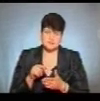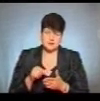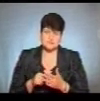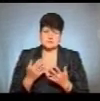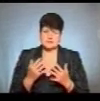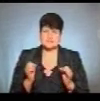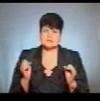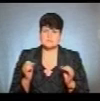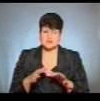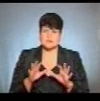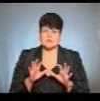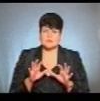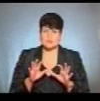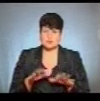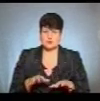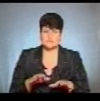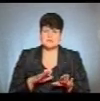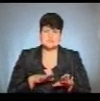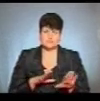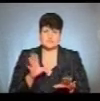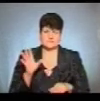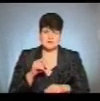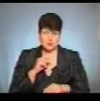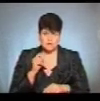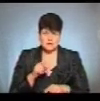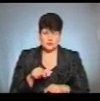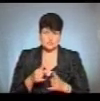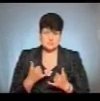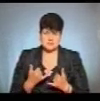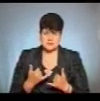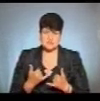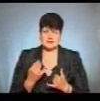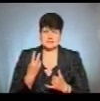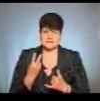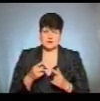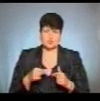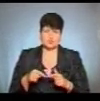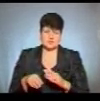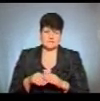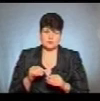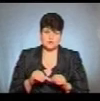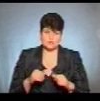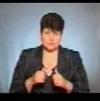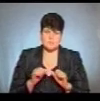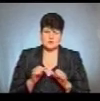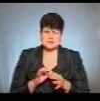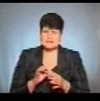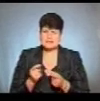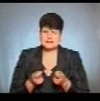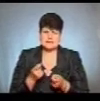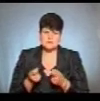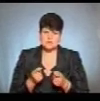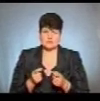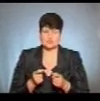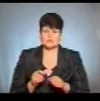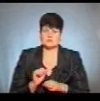зібралися голови, заступники керівників всієї України. А тут зараз у нас є дві окружних виборчі комісії, відповідно, ми можемо деталізовано зорієнтуватися на